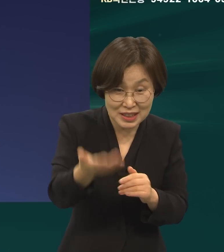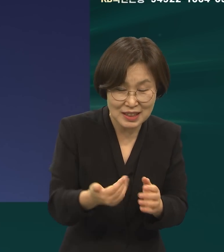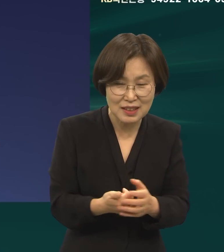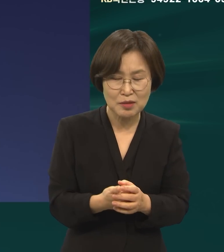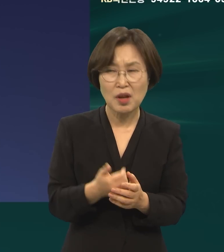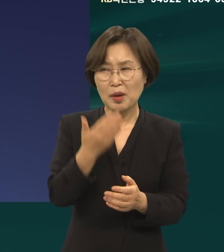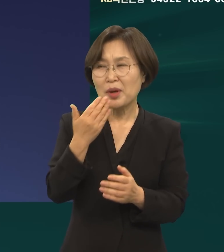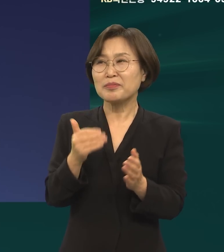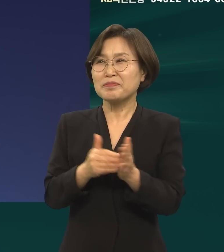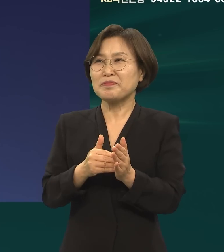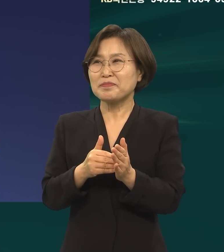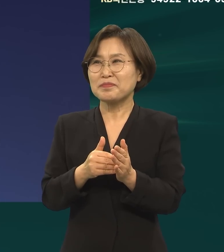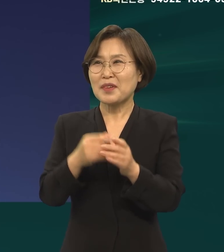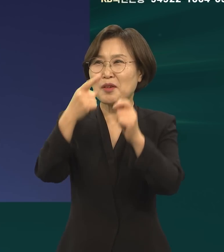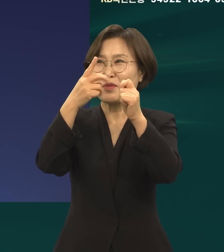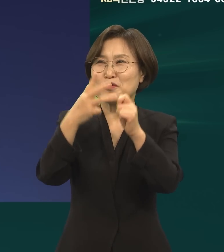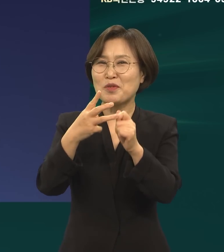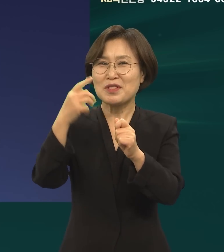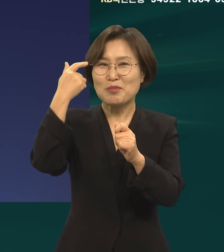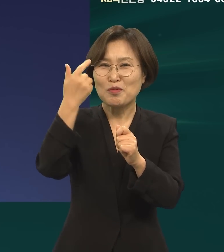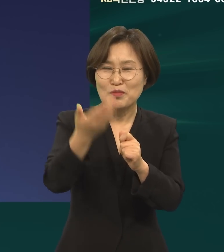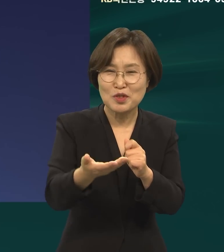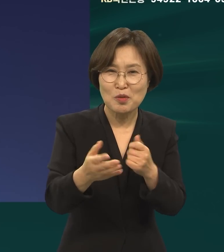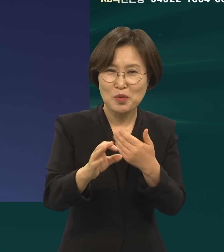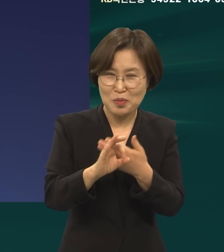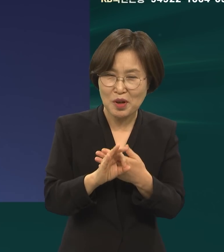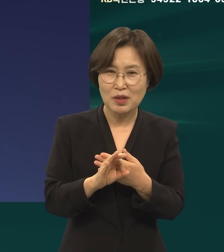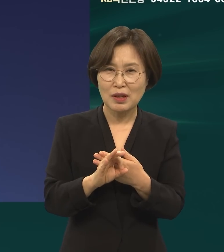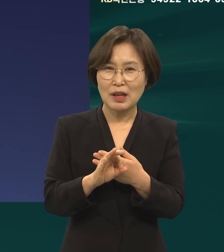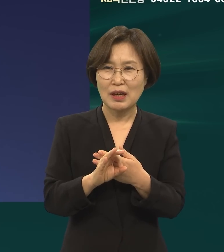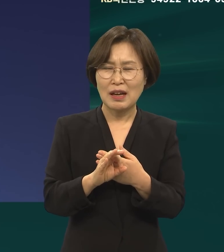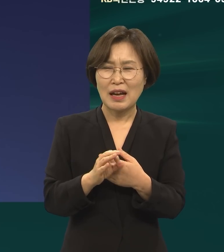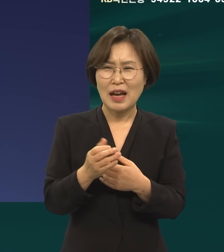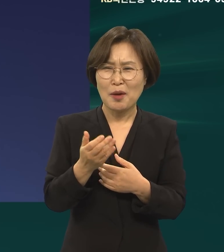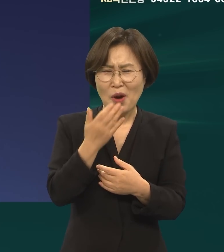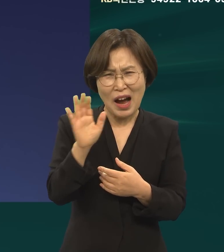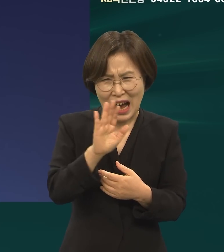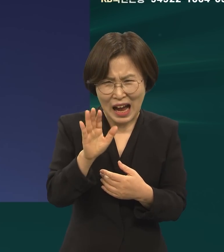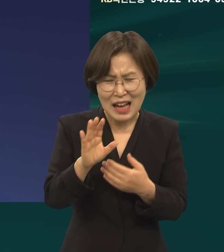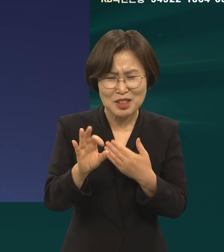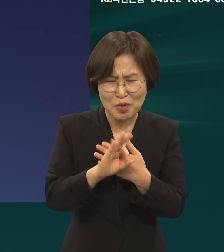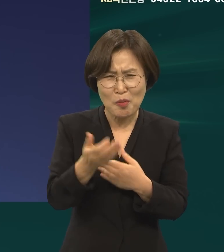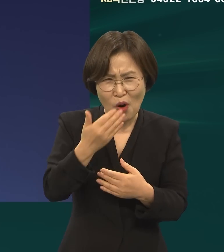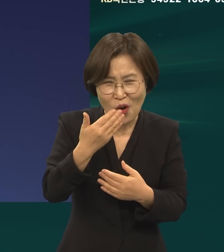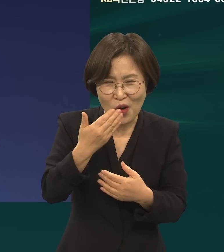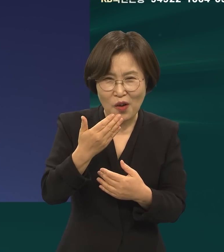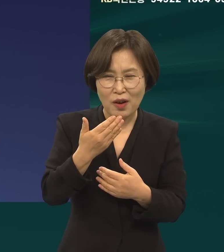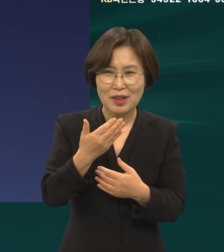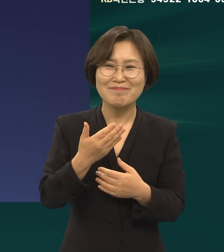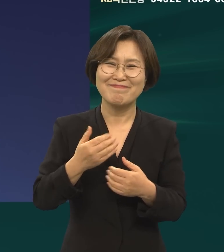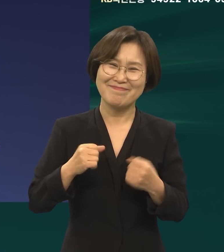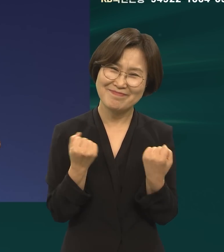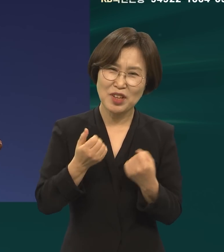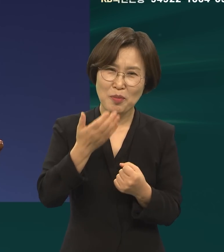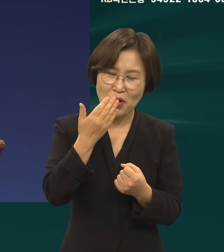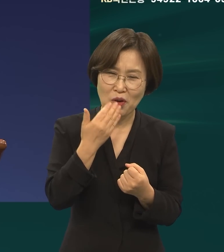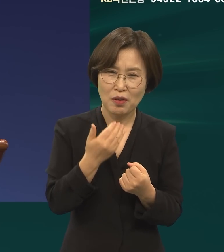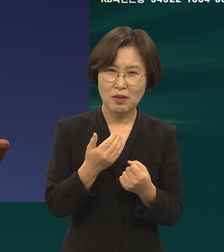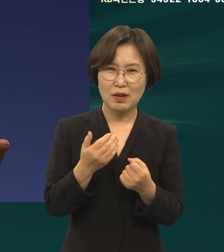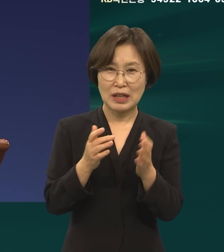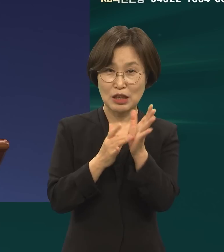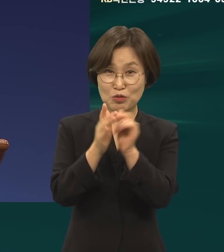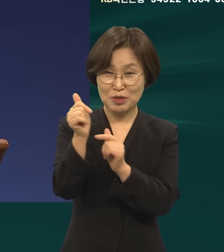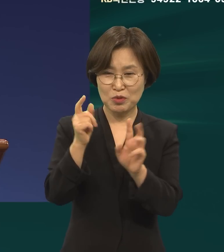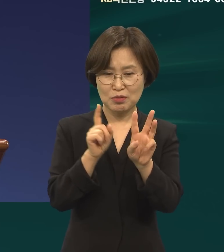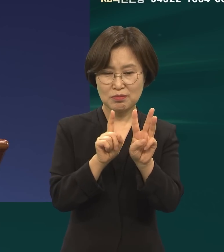때까지. 3번 물어보시면 친구 어머님이 예, 안 먹고 왔습니다. 그래야 밥 얻어 먹습니다. 우리 집은 그냥 지나가는 척